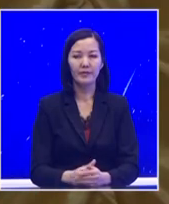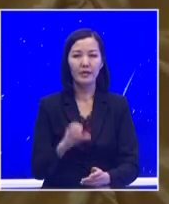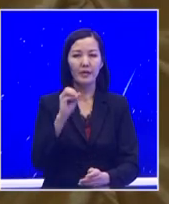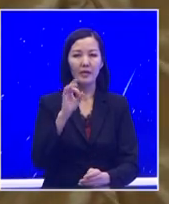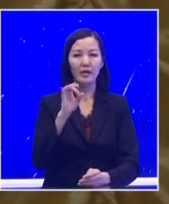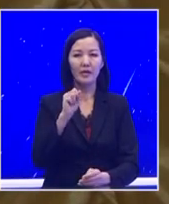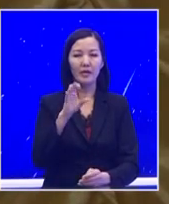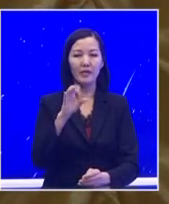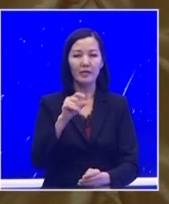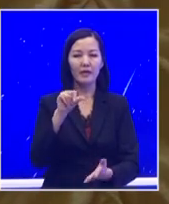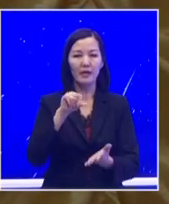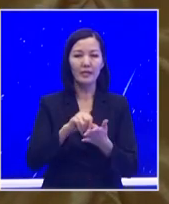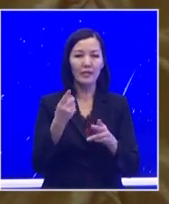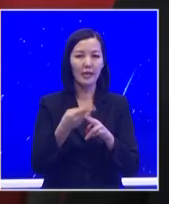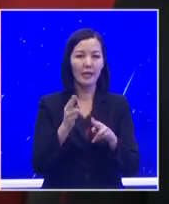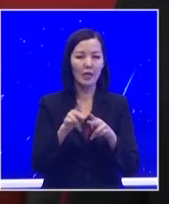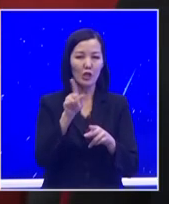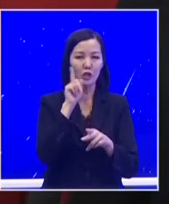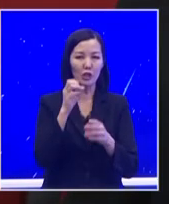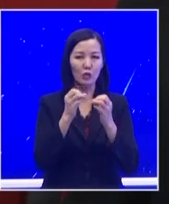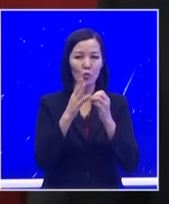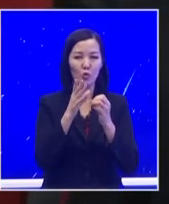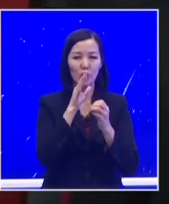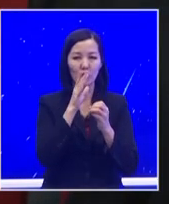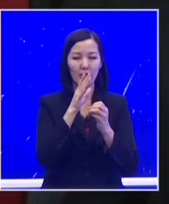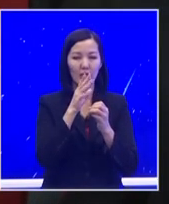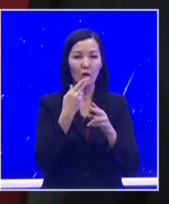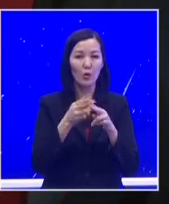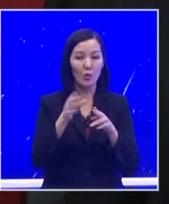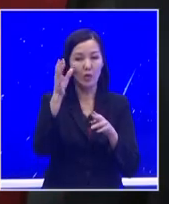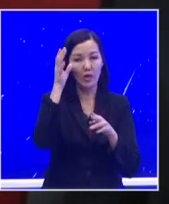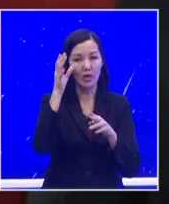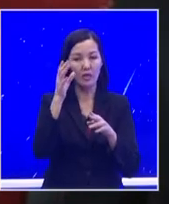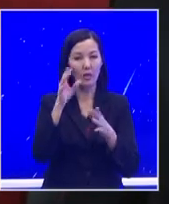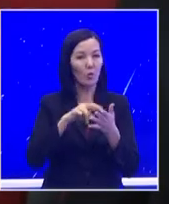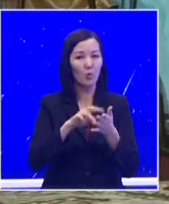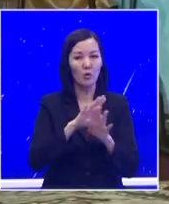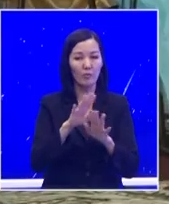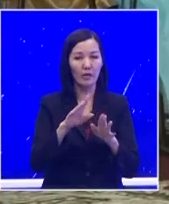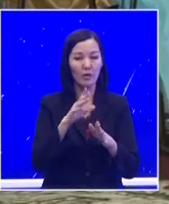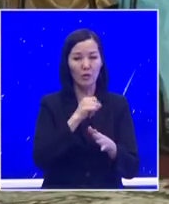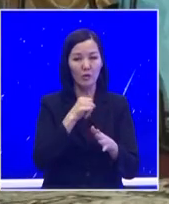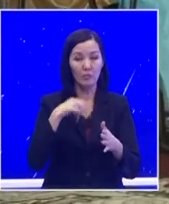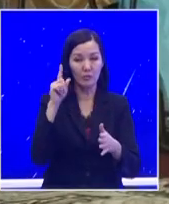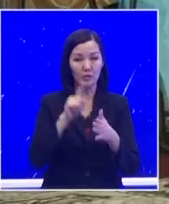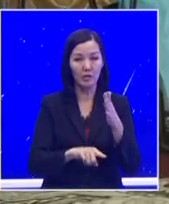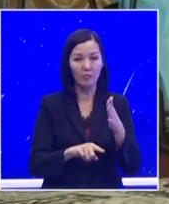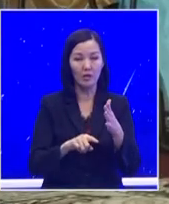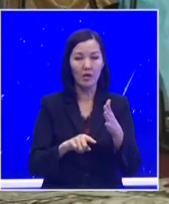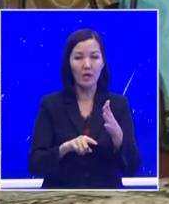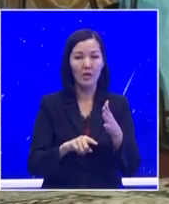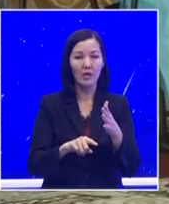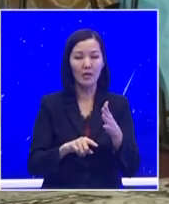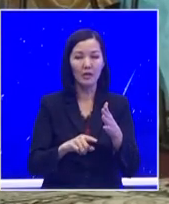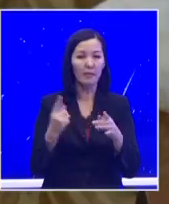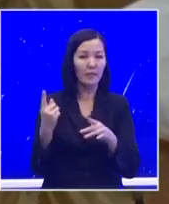Жұмабек айтысқа қатысқан ең жас ақын, 13 жаста, албырт, алғыр. Ешкімнен тайсалмайды, өзіне сенімді болғаннан да қорықпай